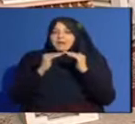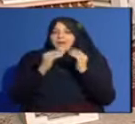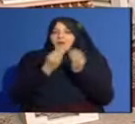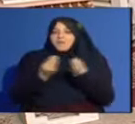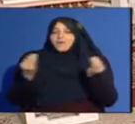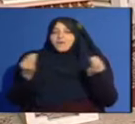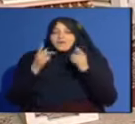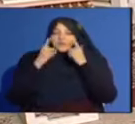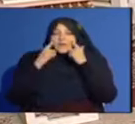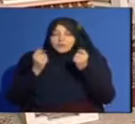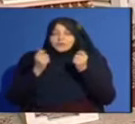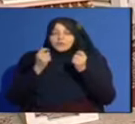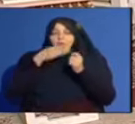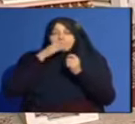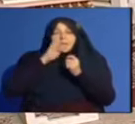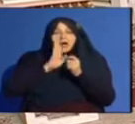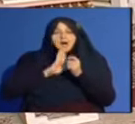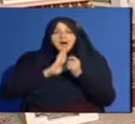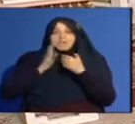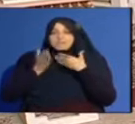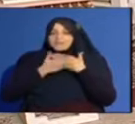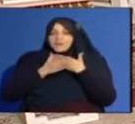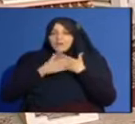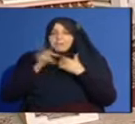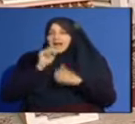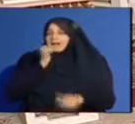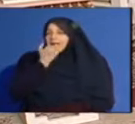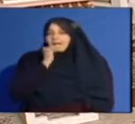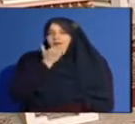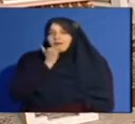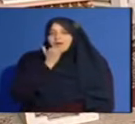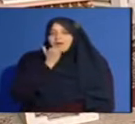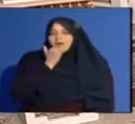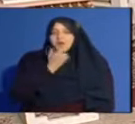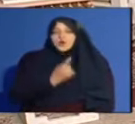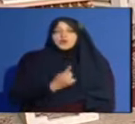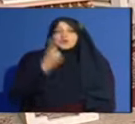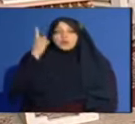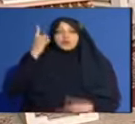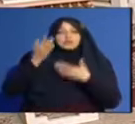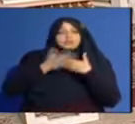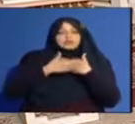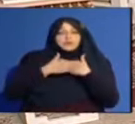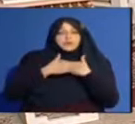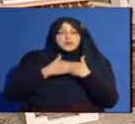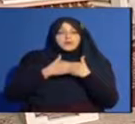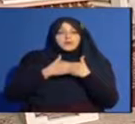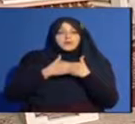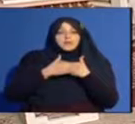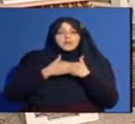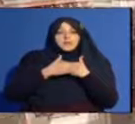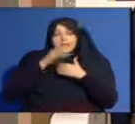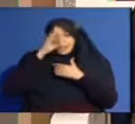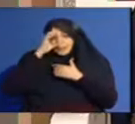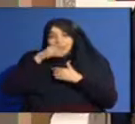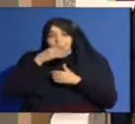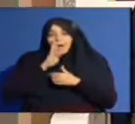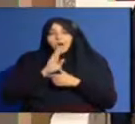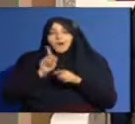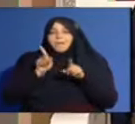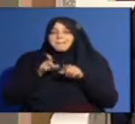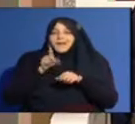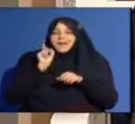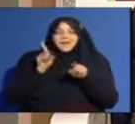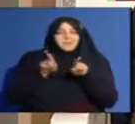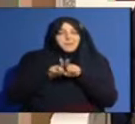التنبيه الوالدين باش ما يغلطوش. ربي وصل الأولاد باش يقادروا ويطيعوا الوالدين، ولكن